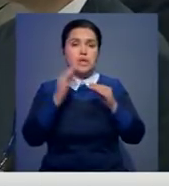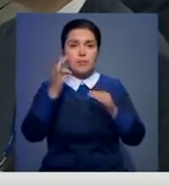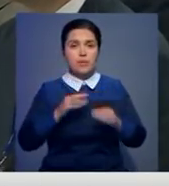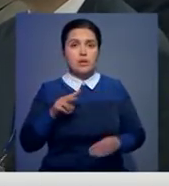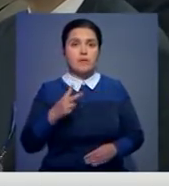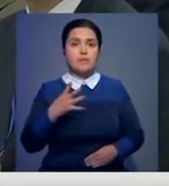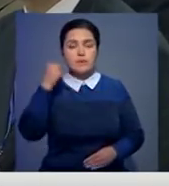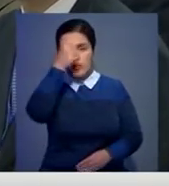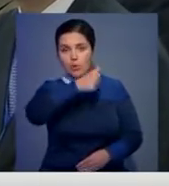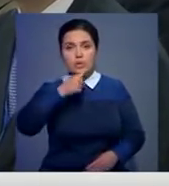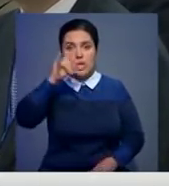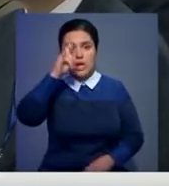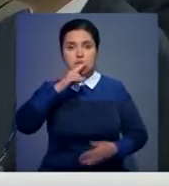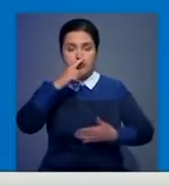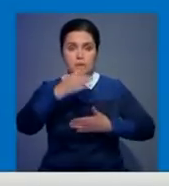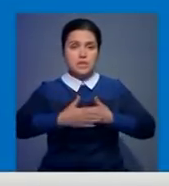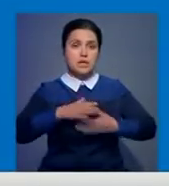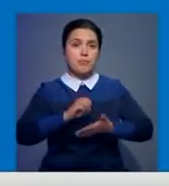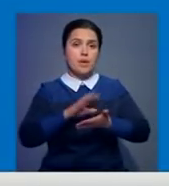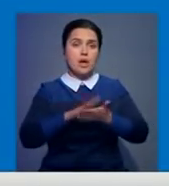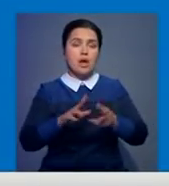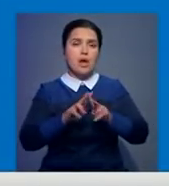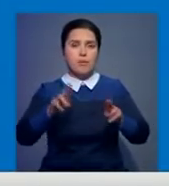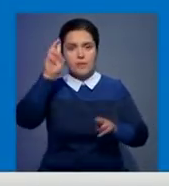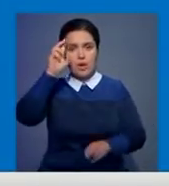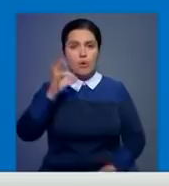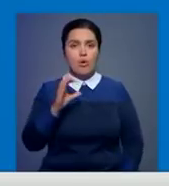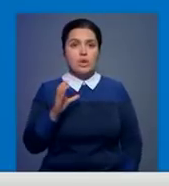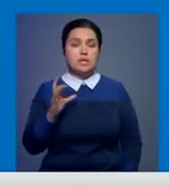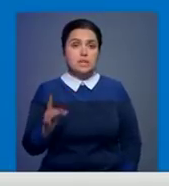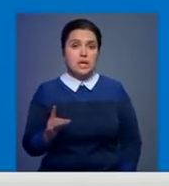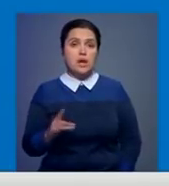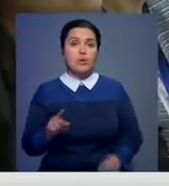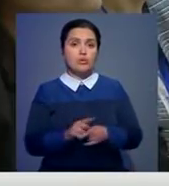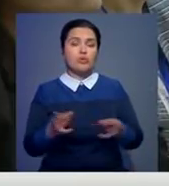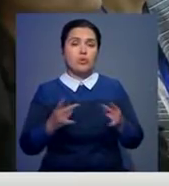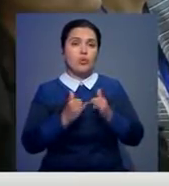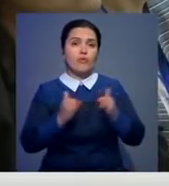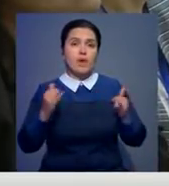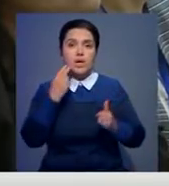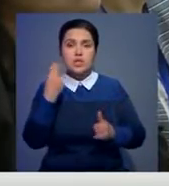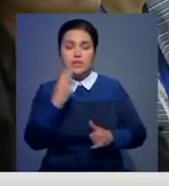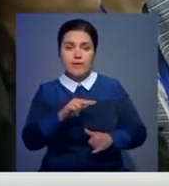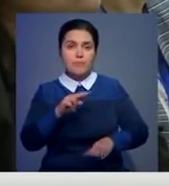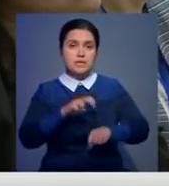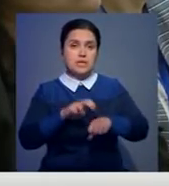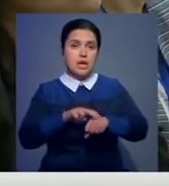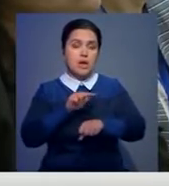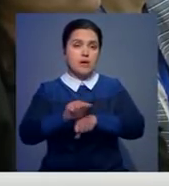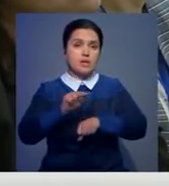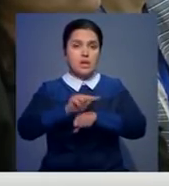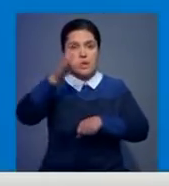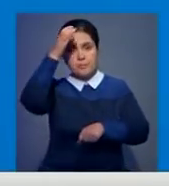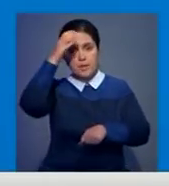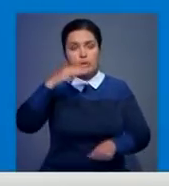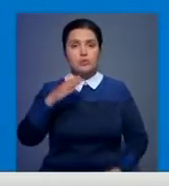2025 году. Таким образом, Казахстан приблизится к показателю стран ОЭСР. И вместе с тем необходимо увеличивать качество медицинских